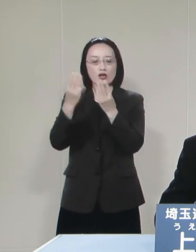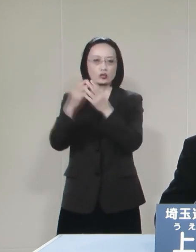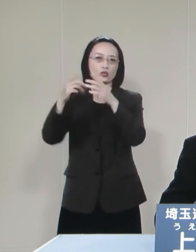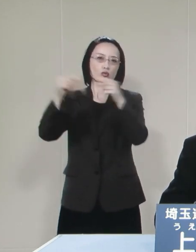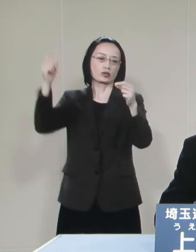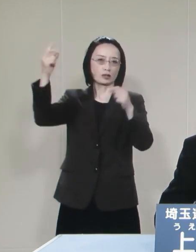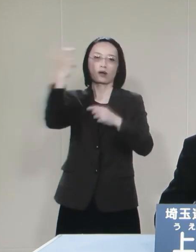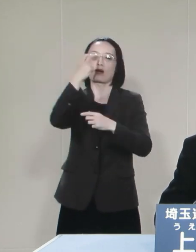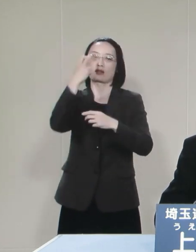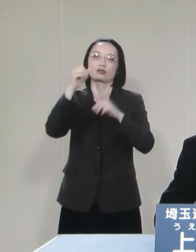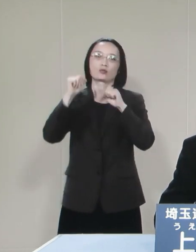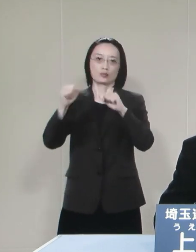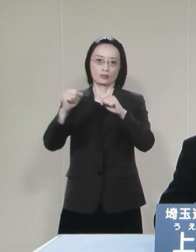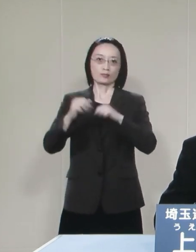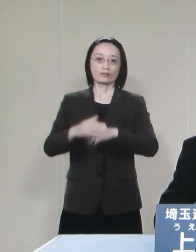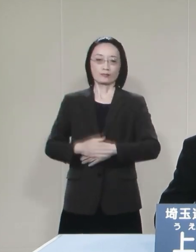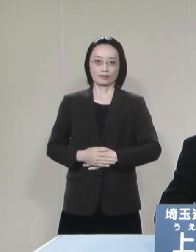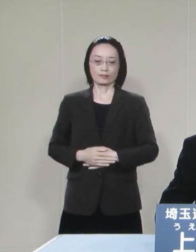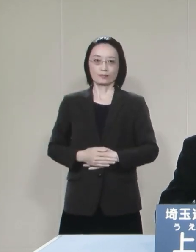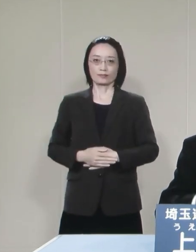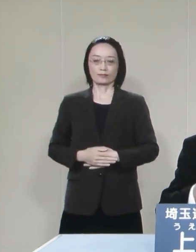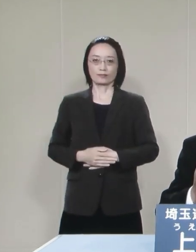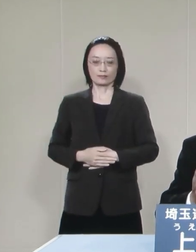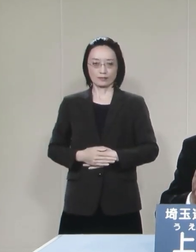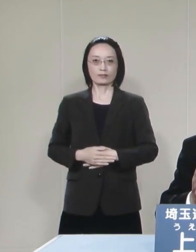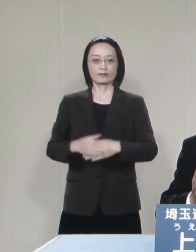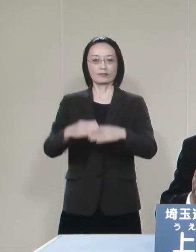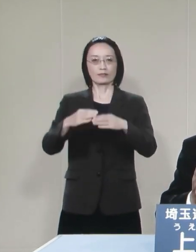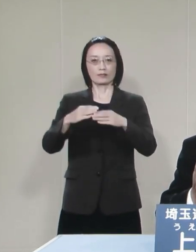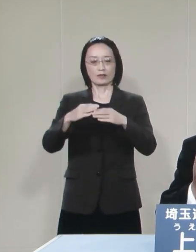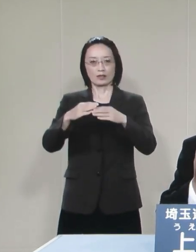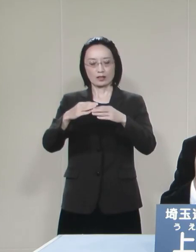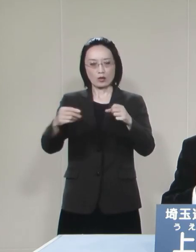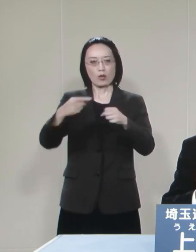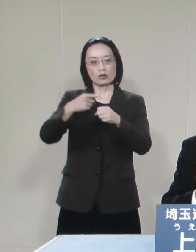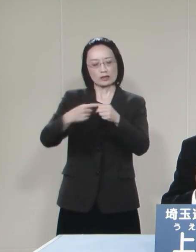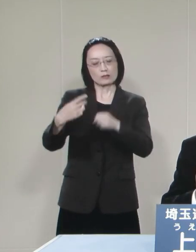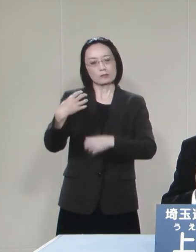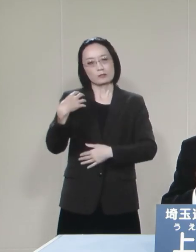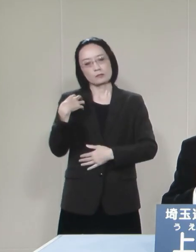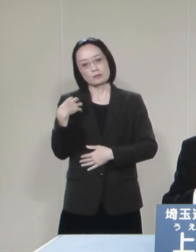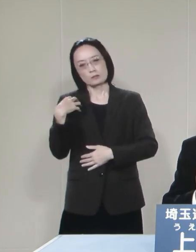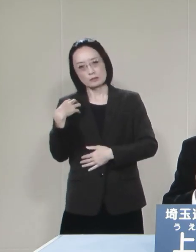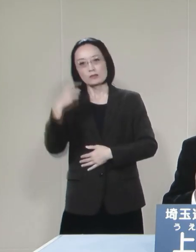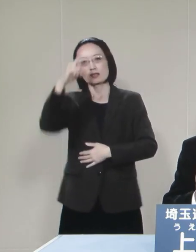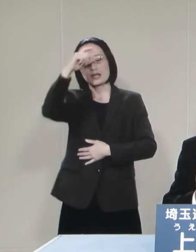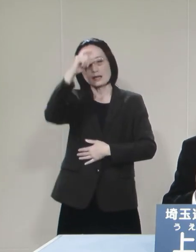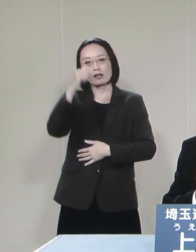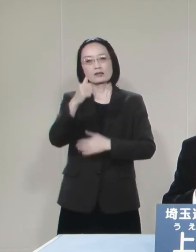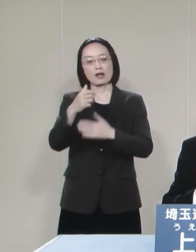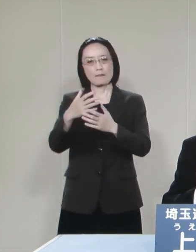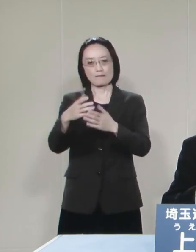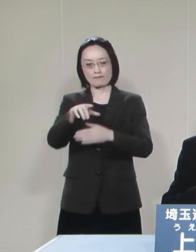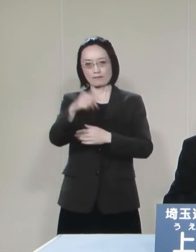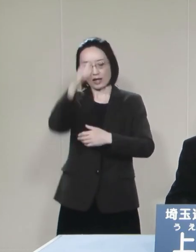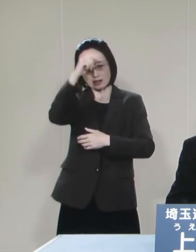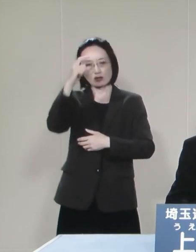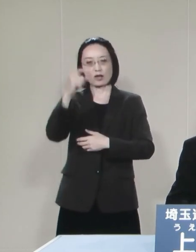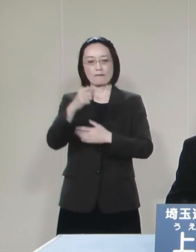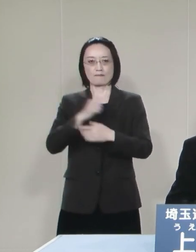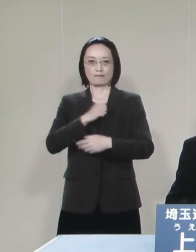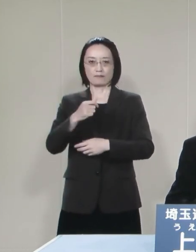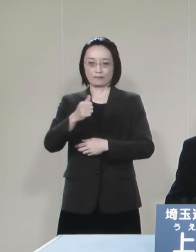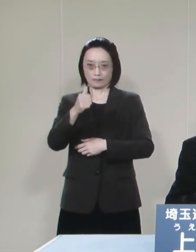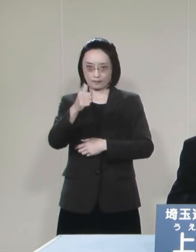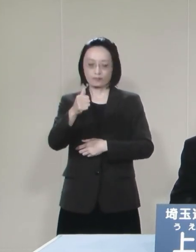。したがって日本一負担の重い警察官がこの埼玉